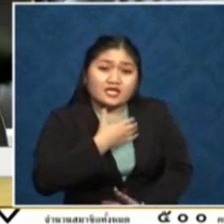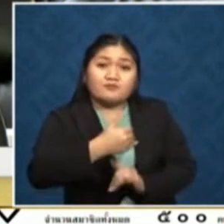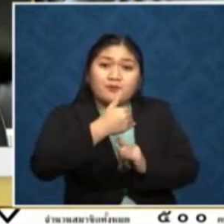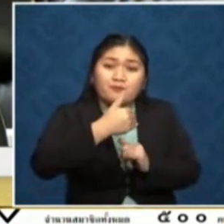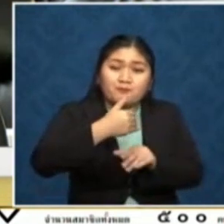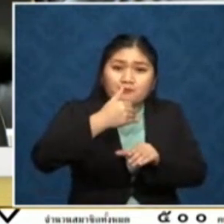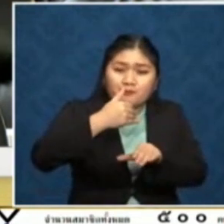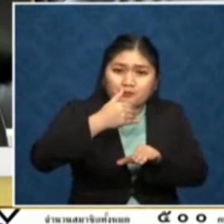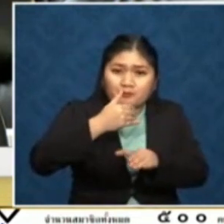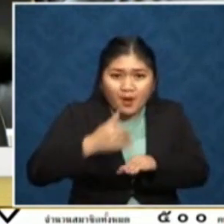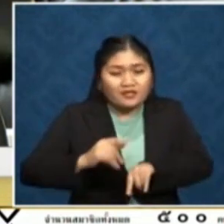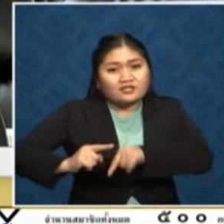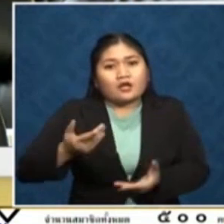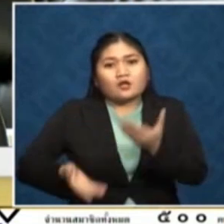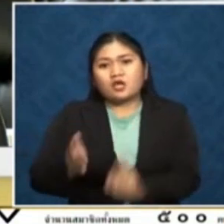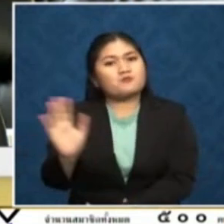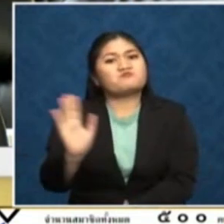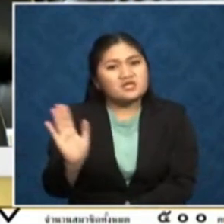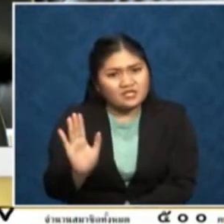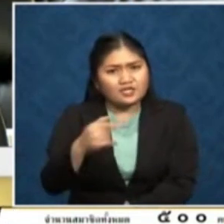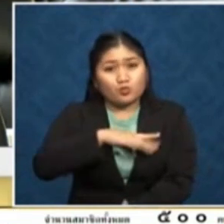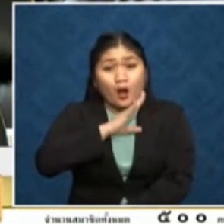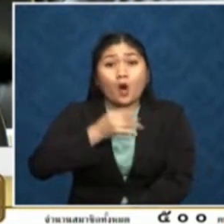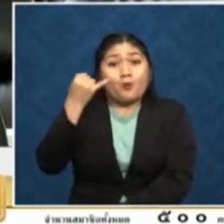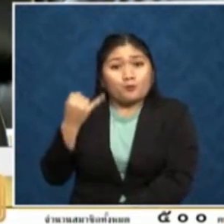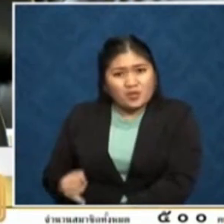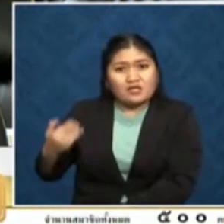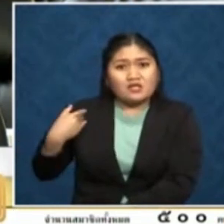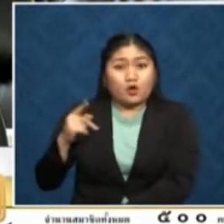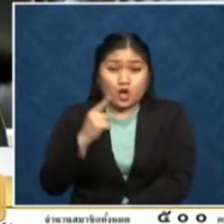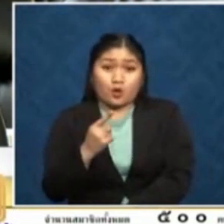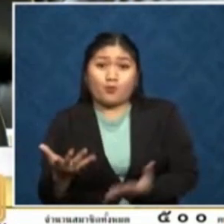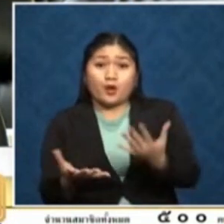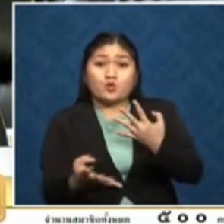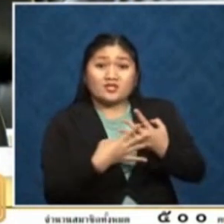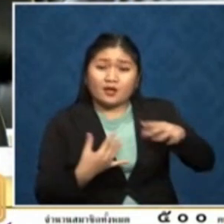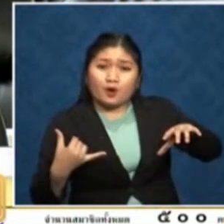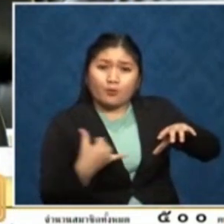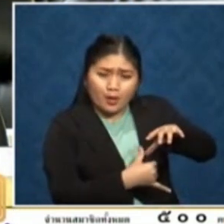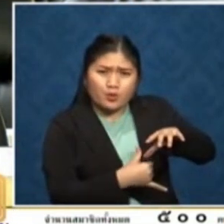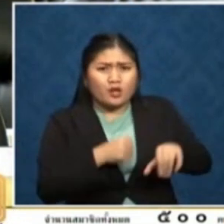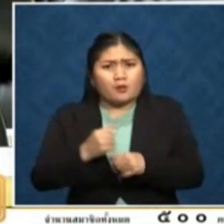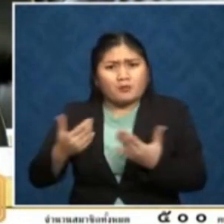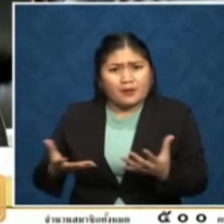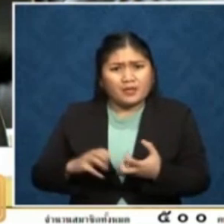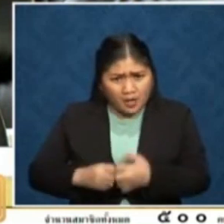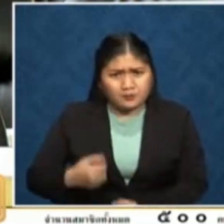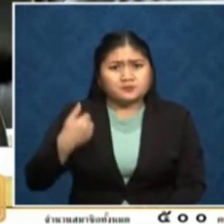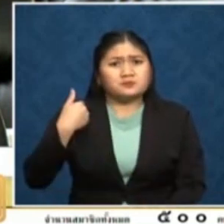ะแต่ผมไม่ได้ห่วงว่าคนที่จะแปลงเพศอะไรนี้จะไม่มีคนถ้าสมมติว่าเขามีความผิดจะเข้าไปอ